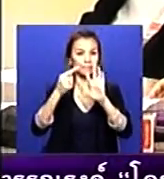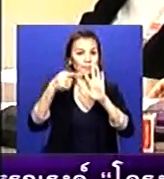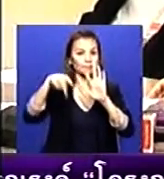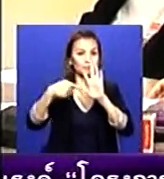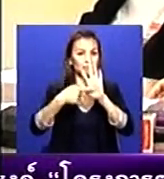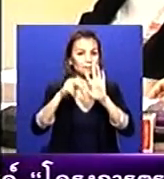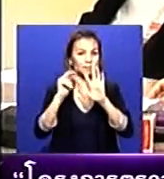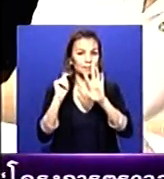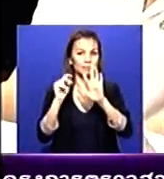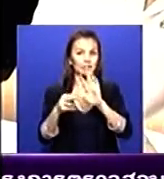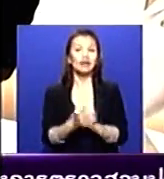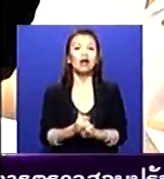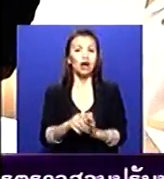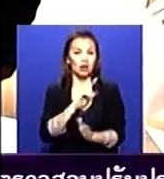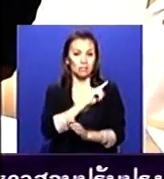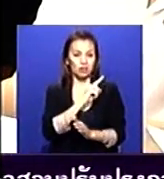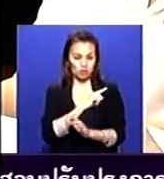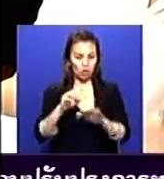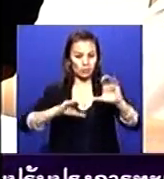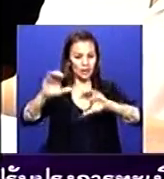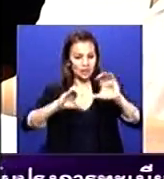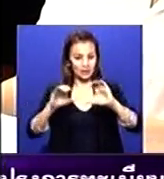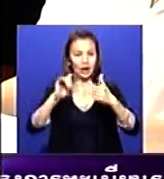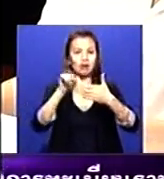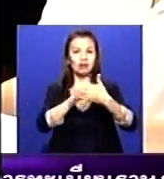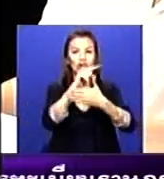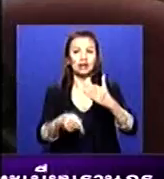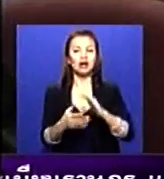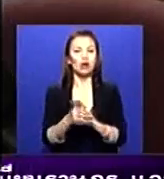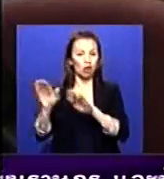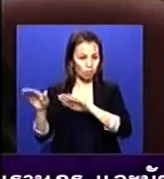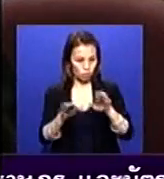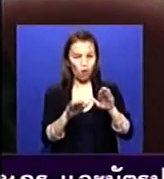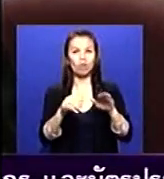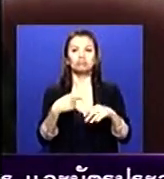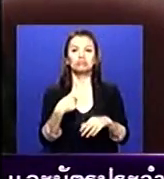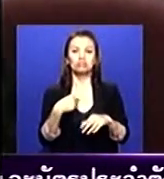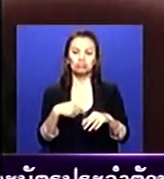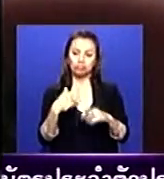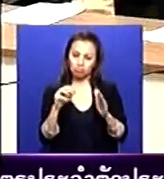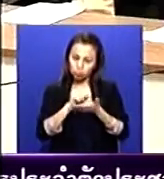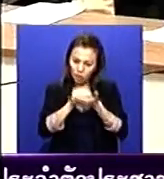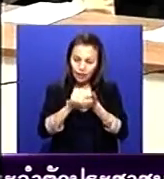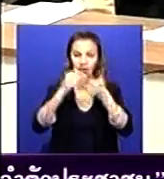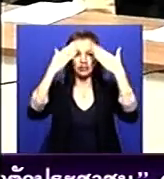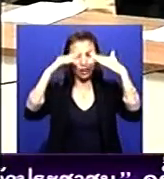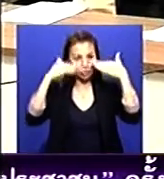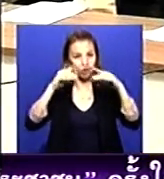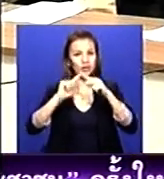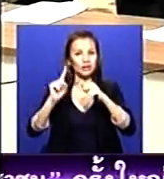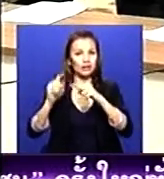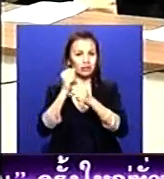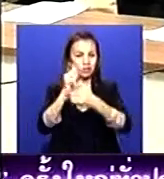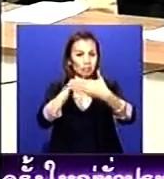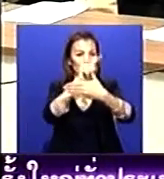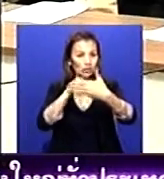บริหารงานเลือกตั้งระบุว่ากกต.พร้อมอำนวยความสะดวกให้กับผู้พิการทางสายตาในการใช้สิทธิ์เลือกตั้งโดยได้เน้นย้ำ